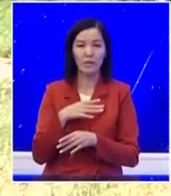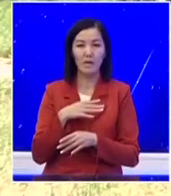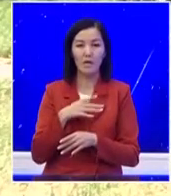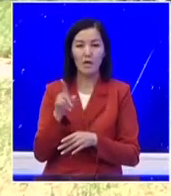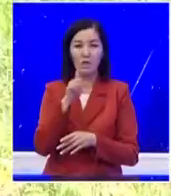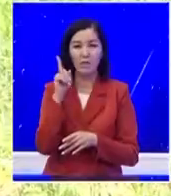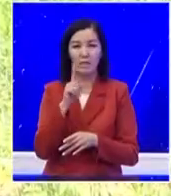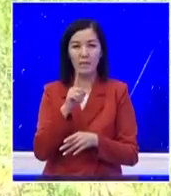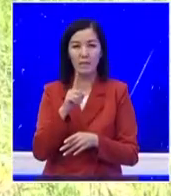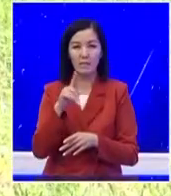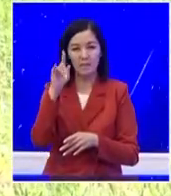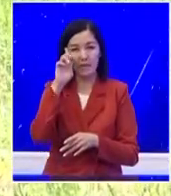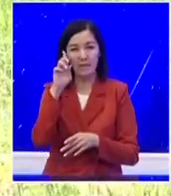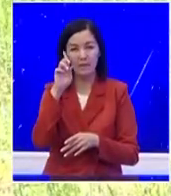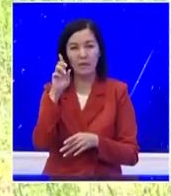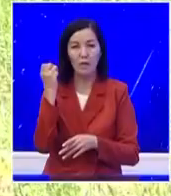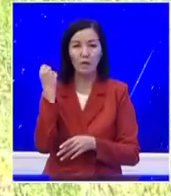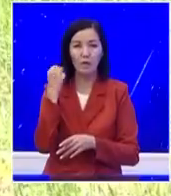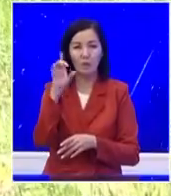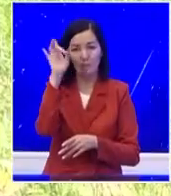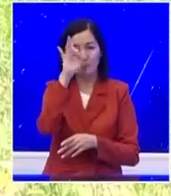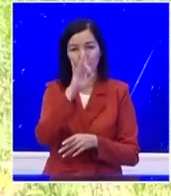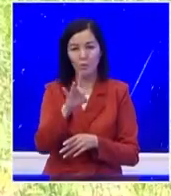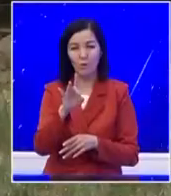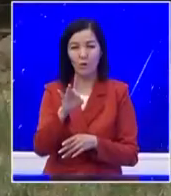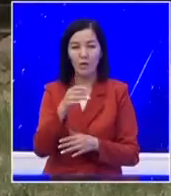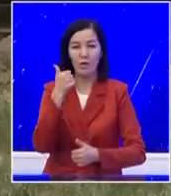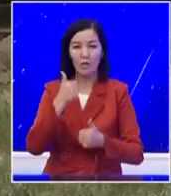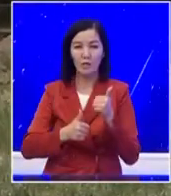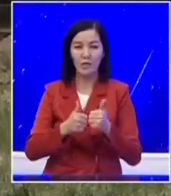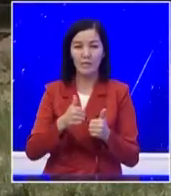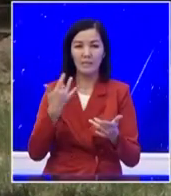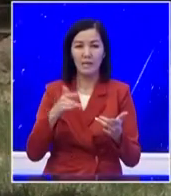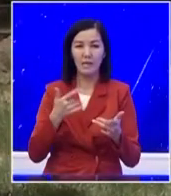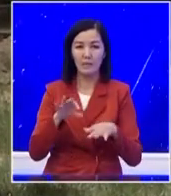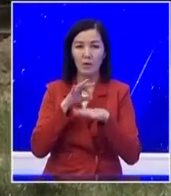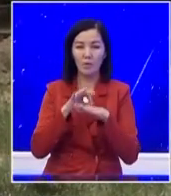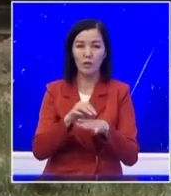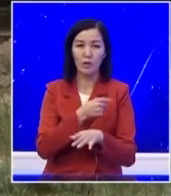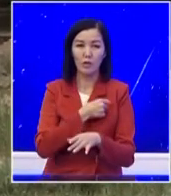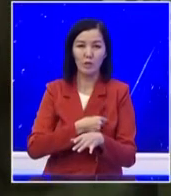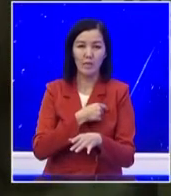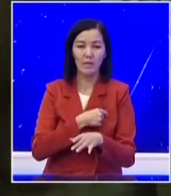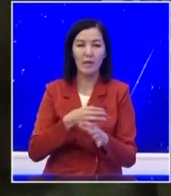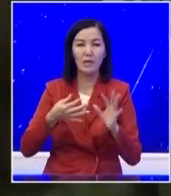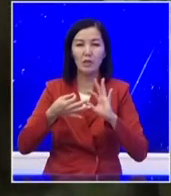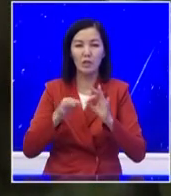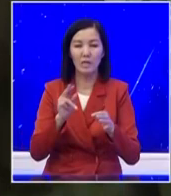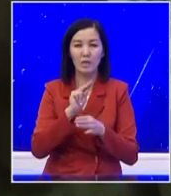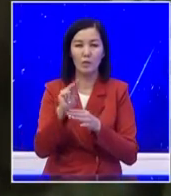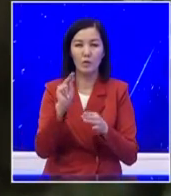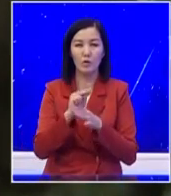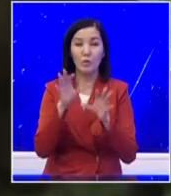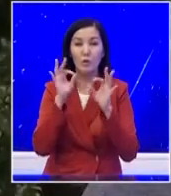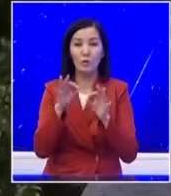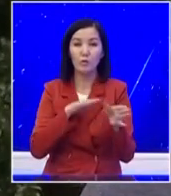болуды жоспарлап отыр. Республикалық дода Таразда өтеді деп күтілген. Ербол жаттықтырушысының әрбір нұсқауын қалт жібермей, сауатты